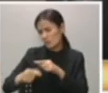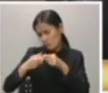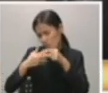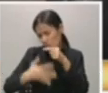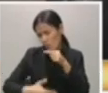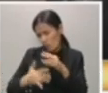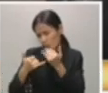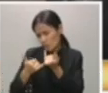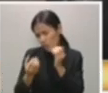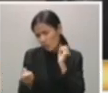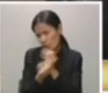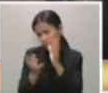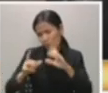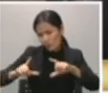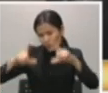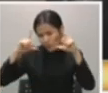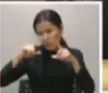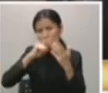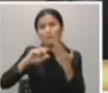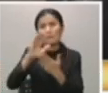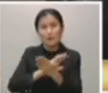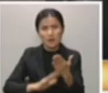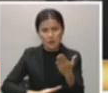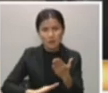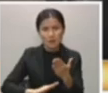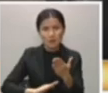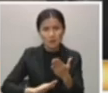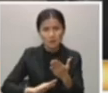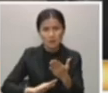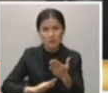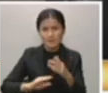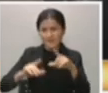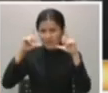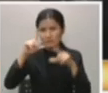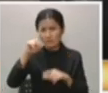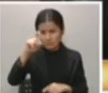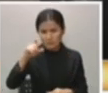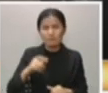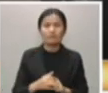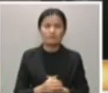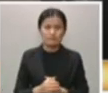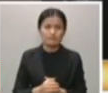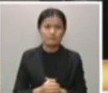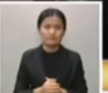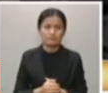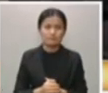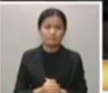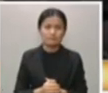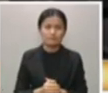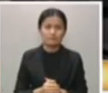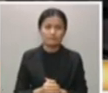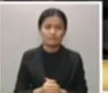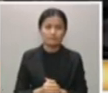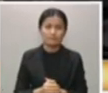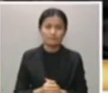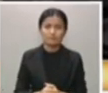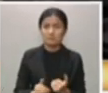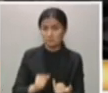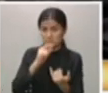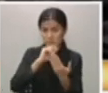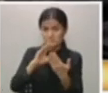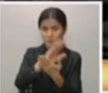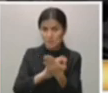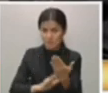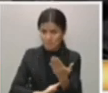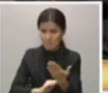ไม่มั่นคงแน่นอนให้กับการเมืองบ้านเราในเมื่อประเทศที่มีการเมืองไม่มั่นคงล้มเห